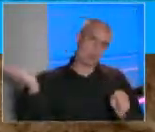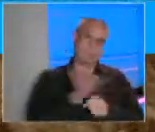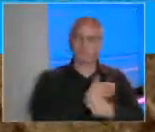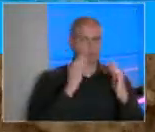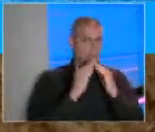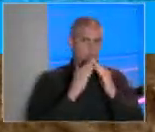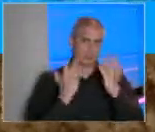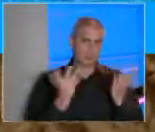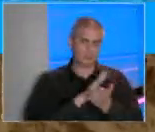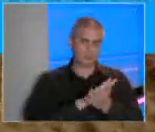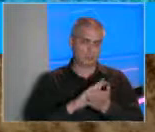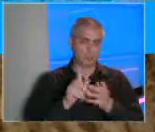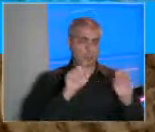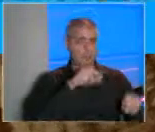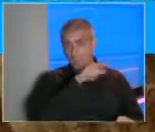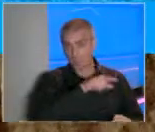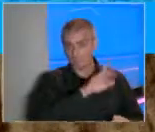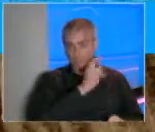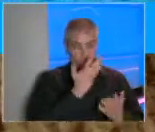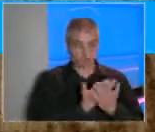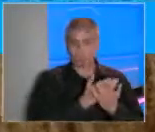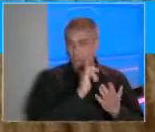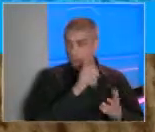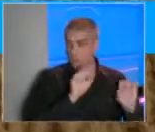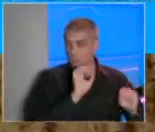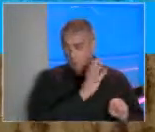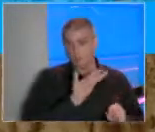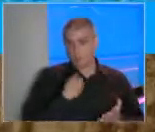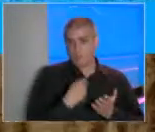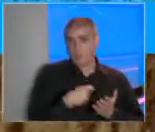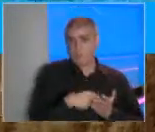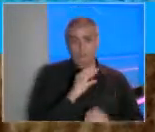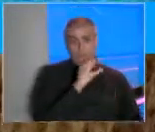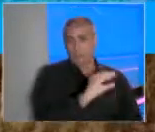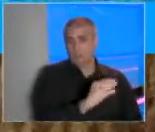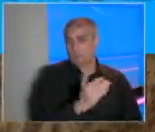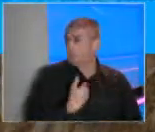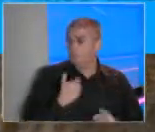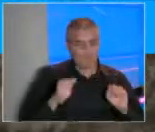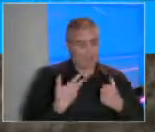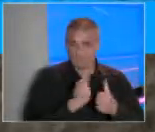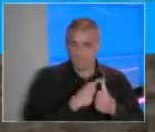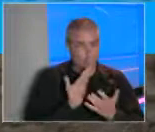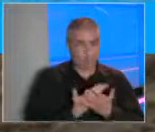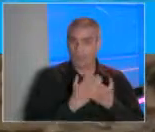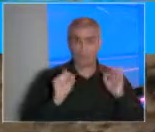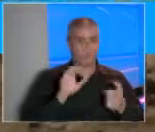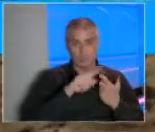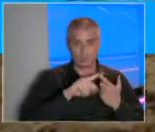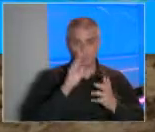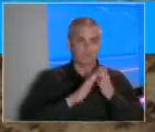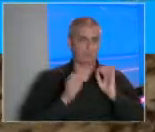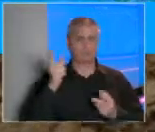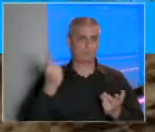לא יעשו את הבית, פשוט אותו בעלים, אם הוא יוכיח את בעלותו, יקבל פיצויים. אז אצלנו גם אין בעלים, גם לא הוכיחו את בעלותם, וגם בית